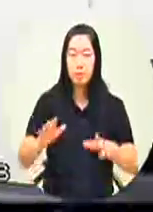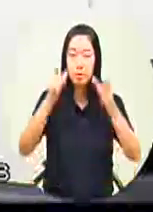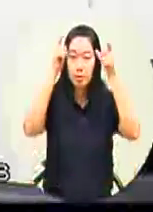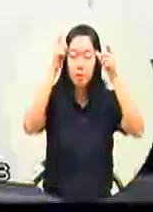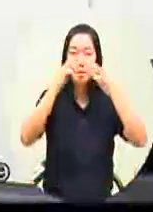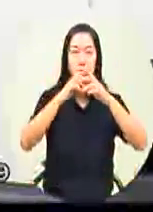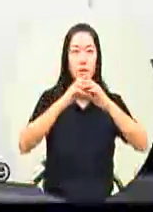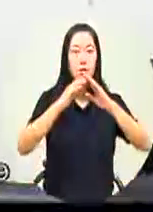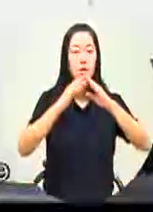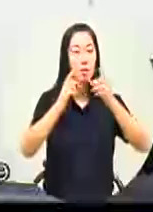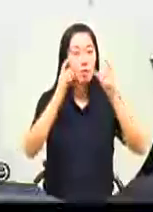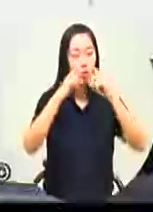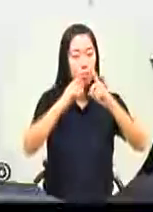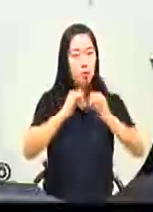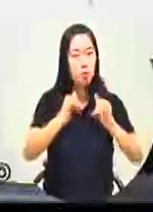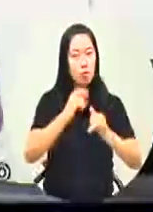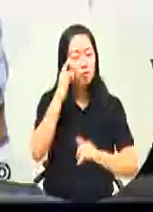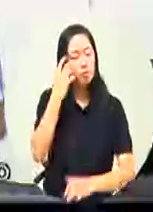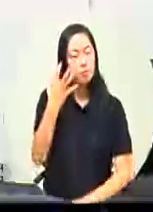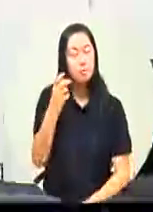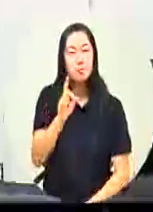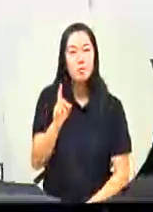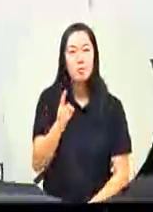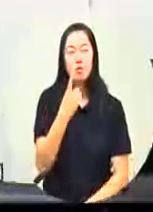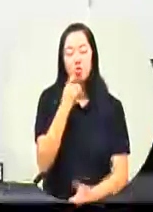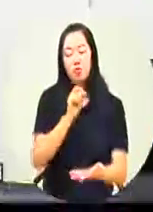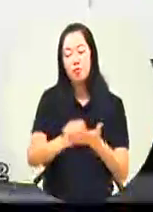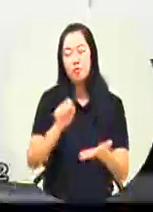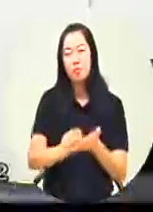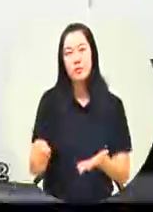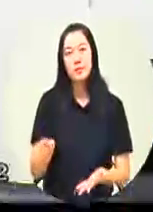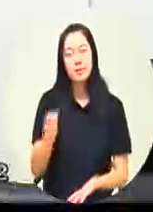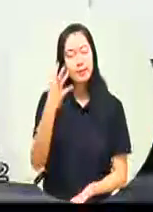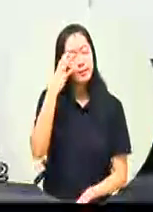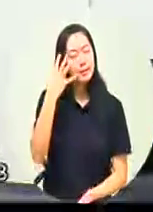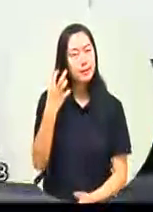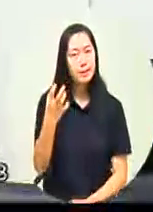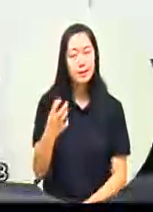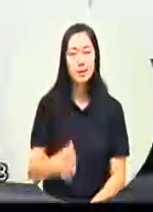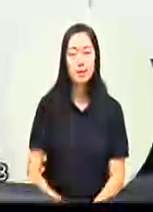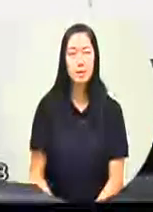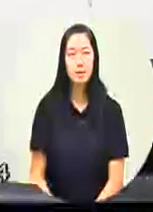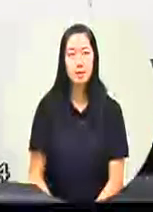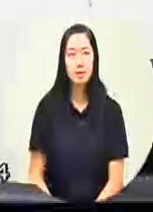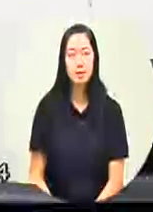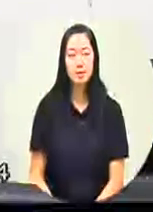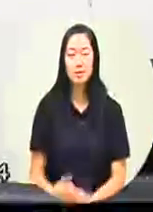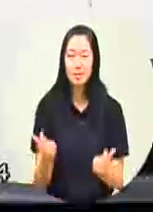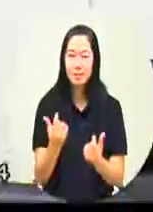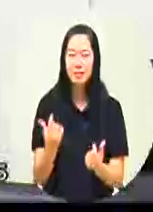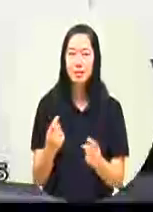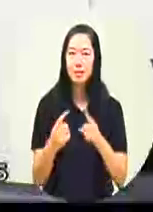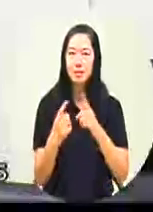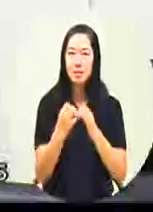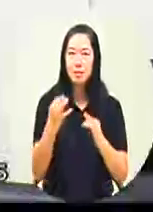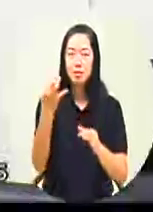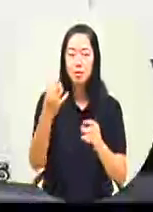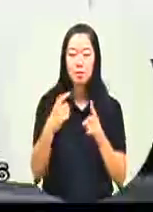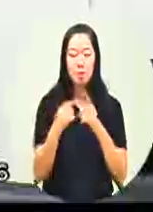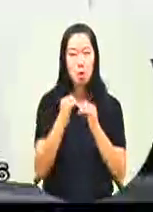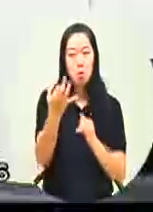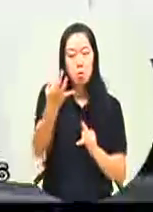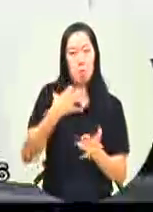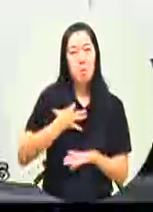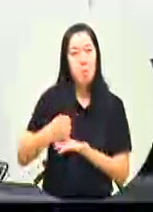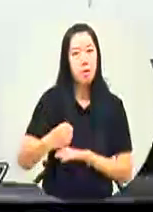民最痛苦的就是被开罚单，哦，都百姓。被抢钱都是被市政府大有为